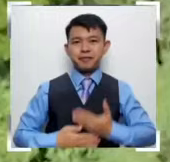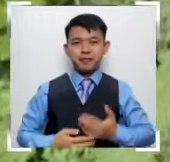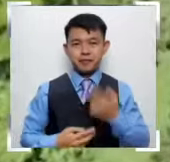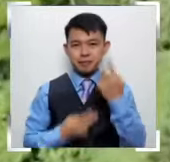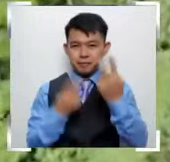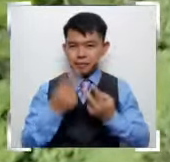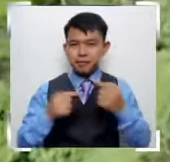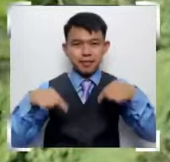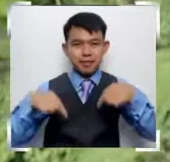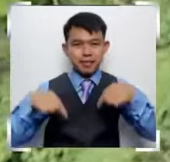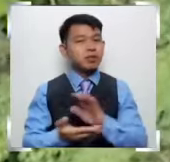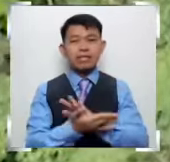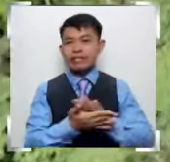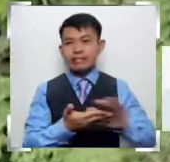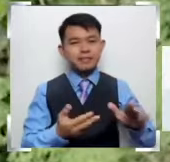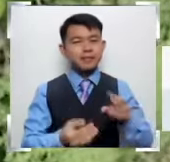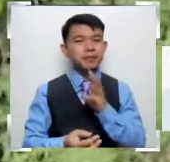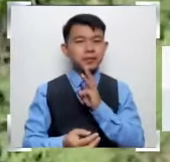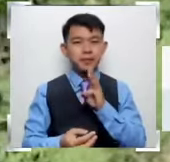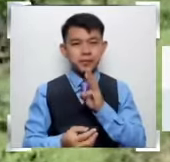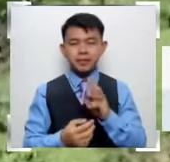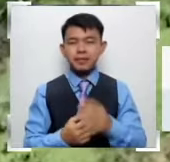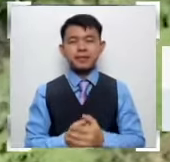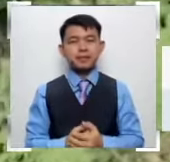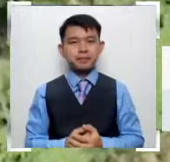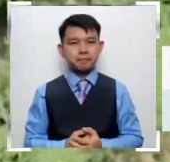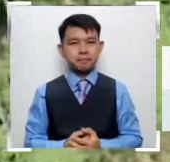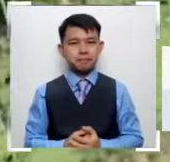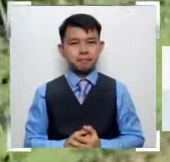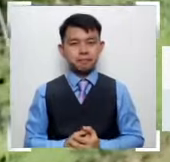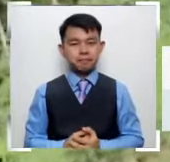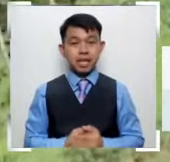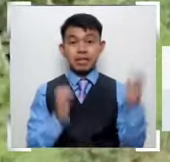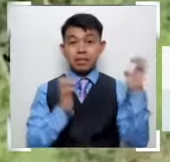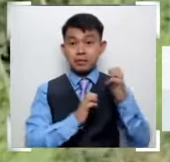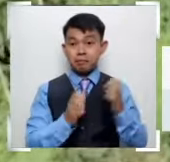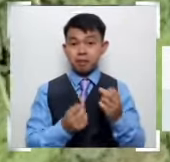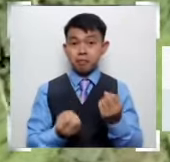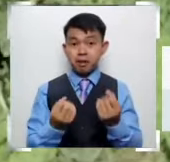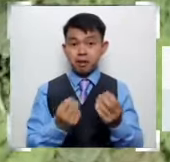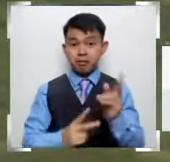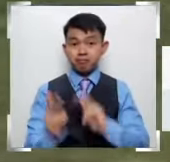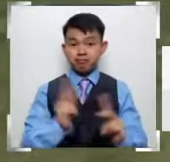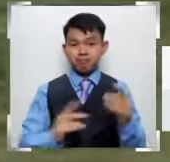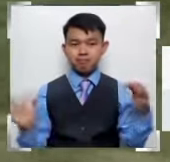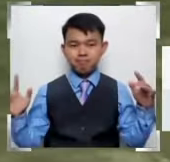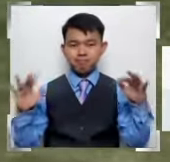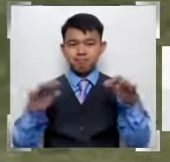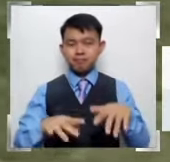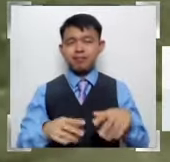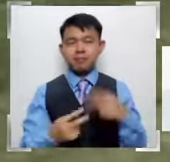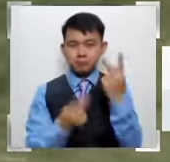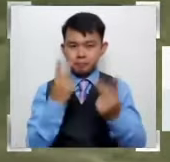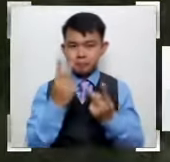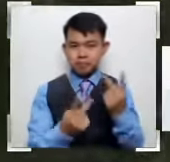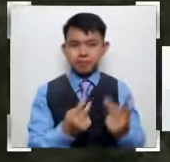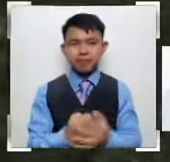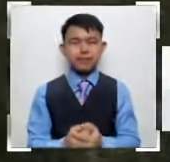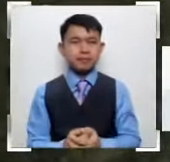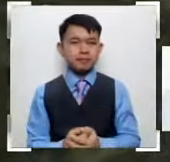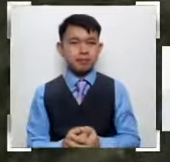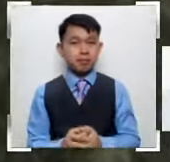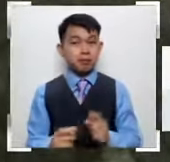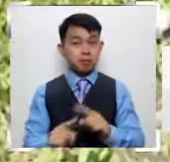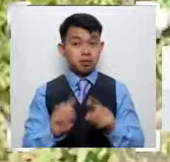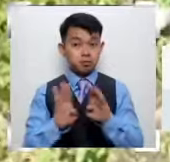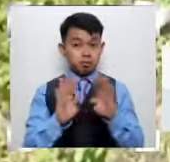waters. Inaasahan na raw na maraming bibisita doon ngayong Semana Santa, lalo't walang entrance fee. Pati usap lang ng barangay, panatilihing malinis